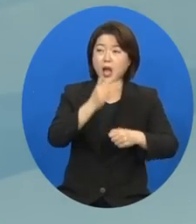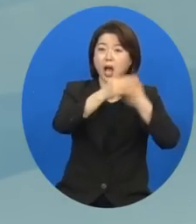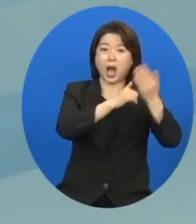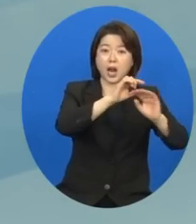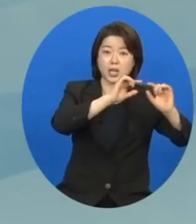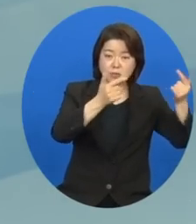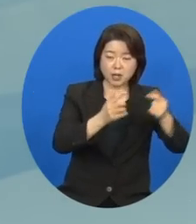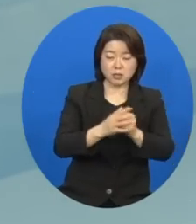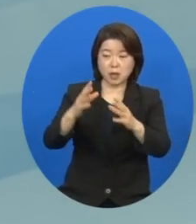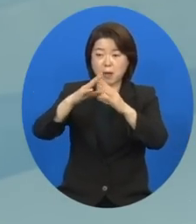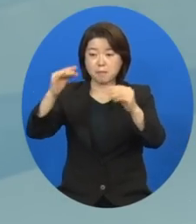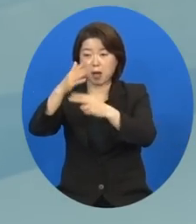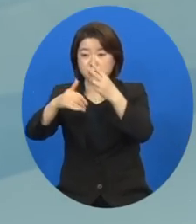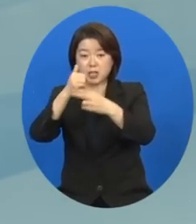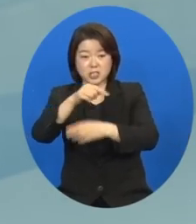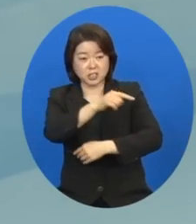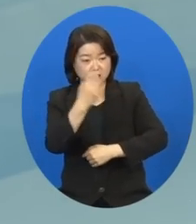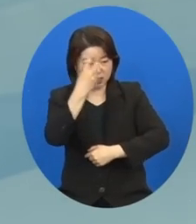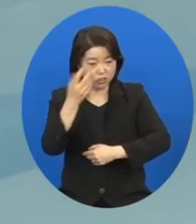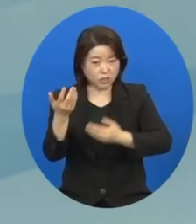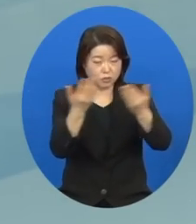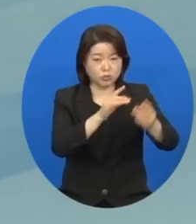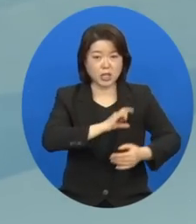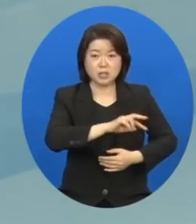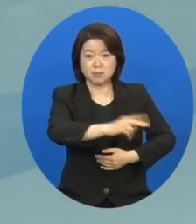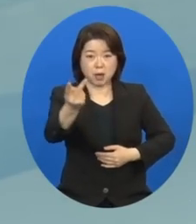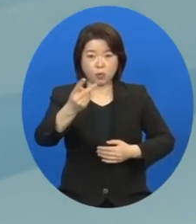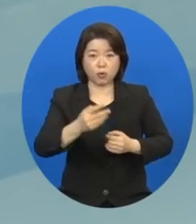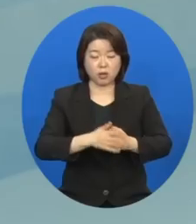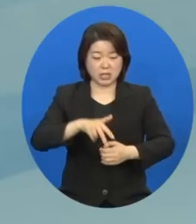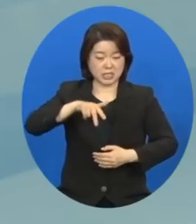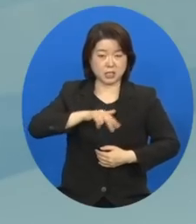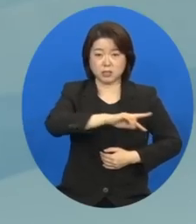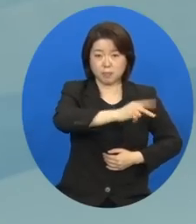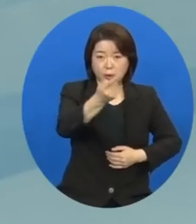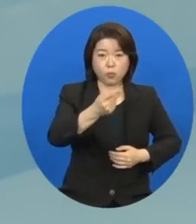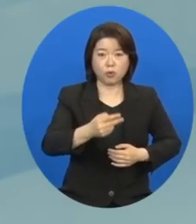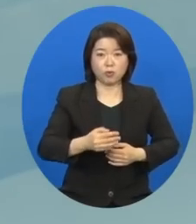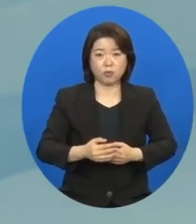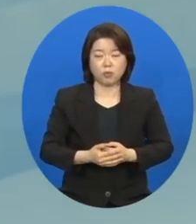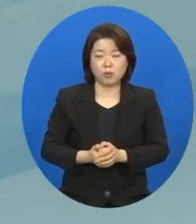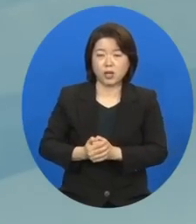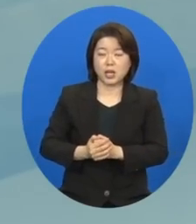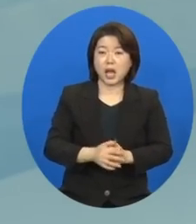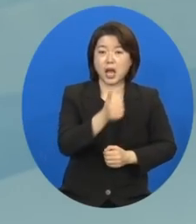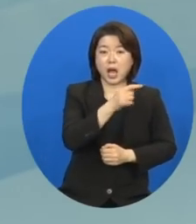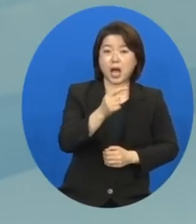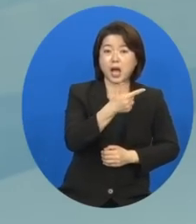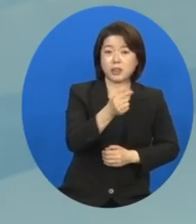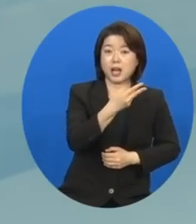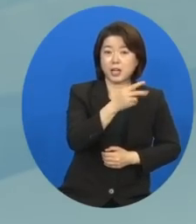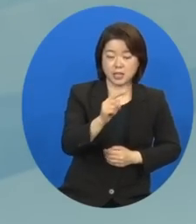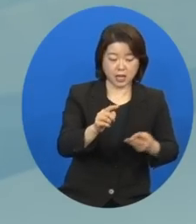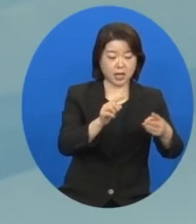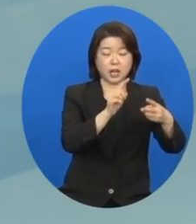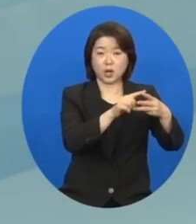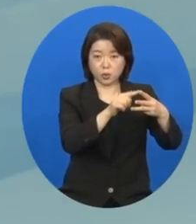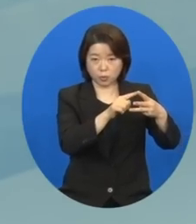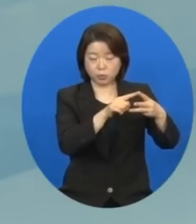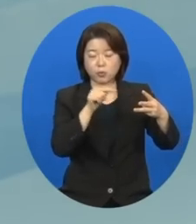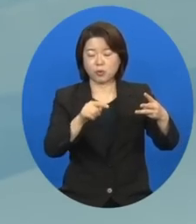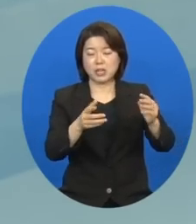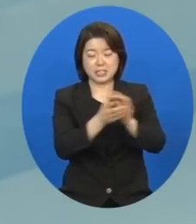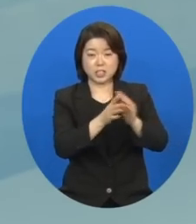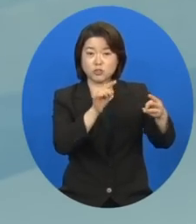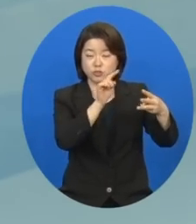이 바벨론의 신이 그를 지킨다라고 이름을 바꿔버리는 거예요. 정체성을 바꿔버리는 것입니다. 하나님도 마찬가지입니다. 주님은 은혜로우시다라는 의미인데